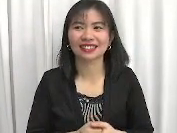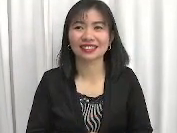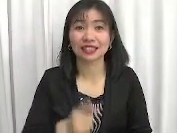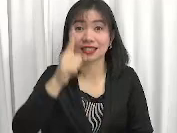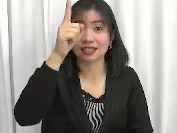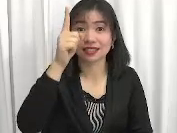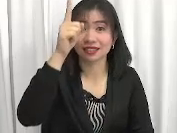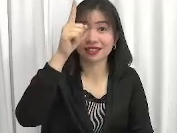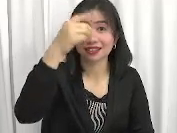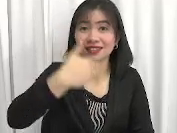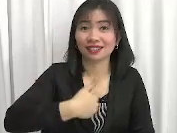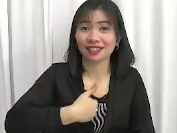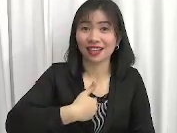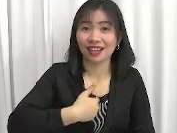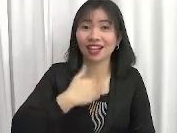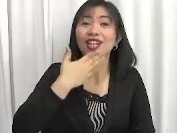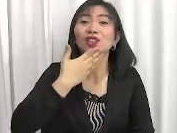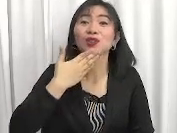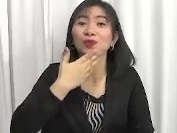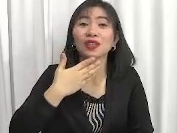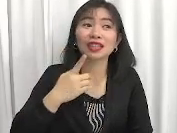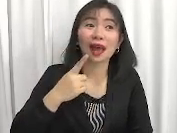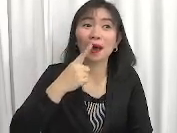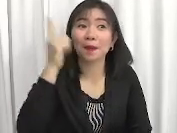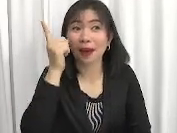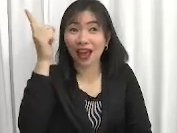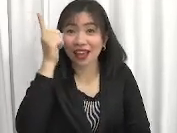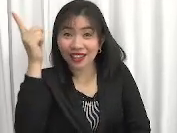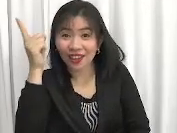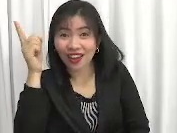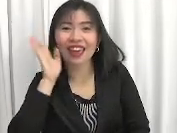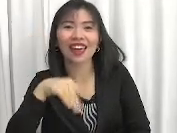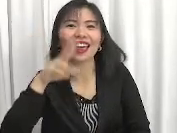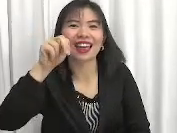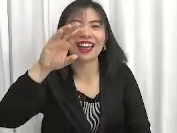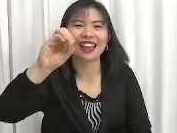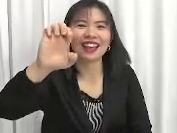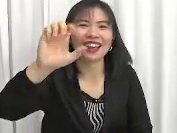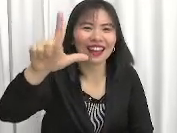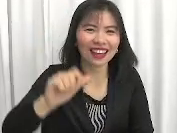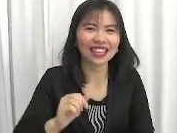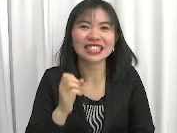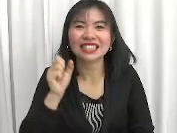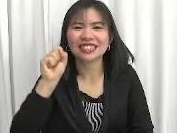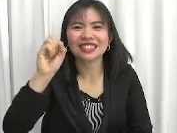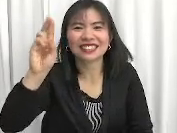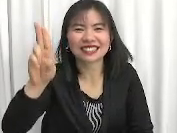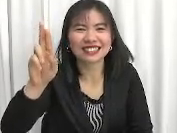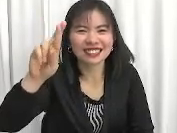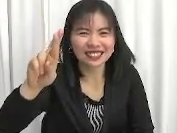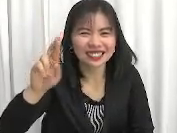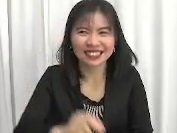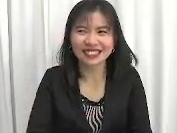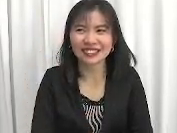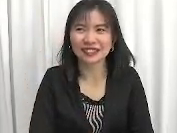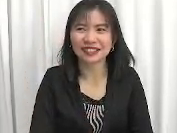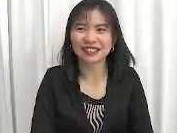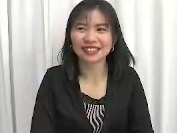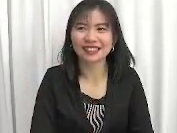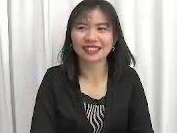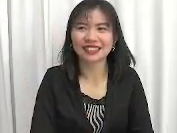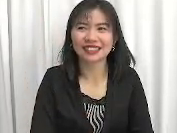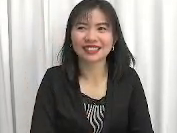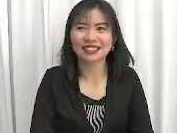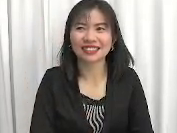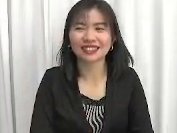sweet, siya yung sour. Dadali mo, partner! Ayun po. At pag